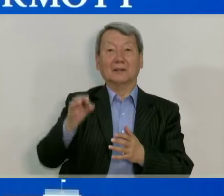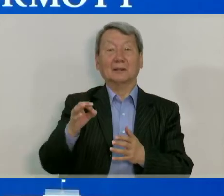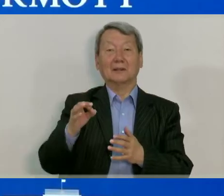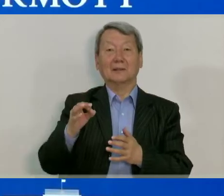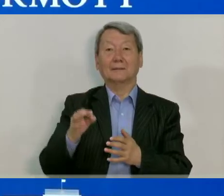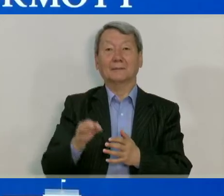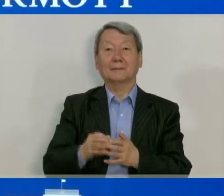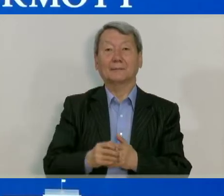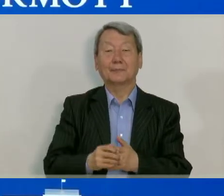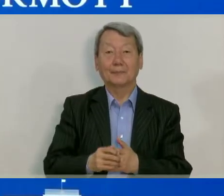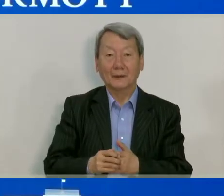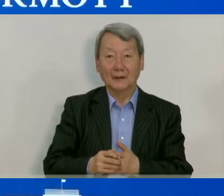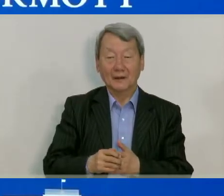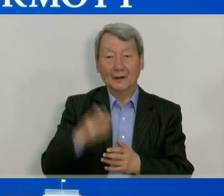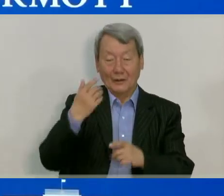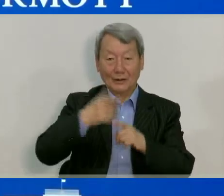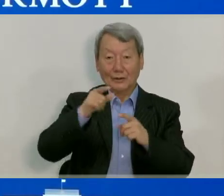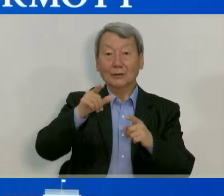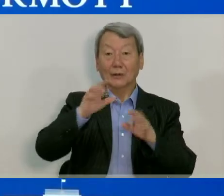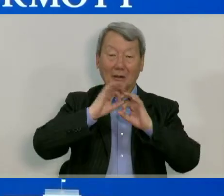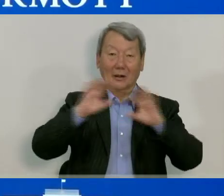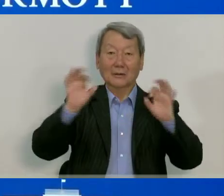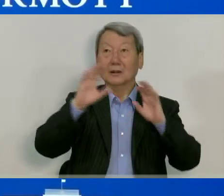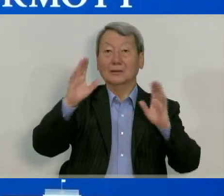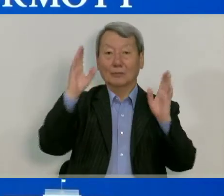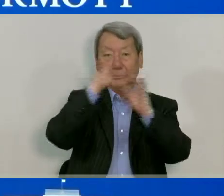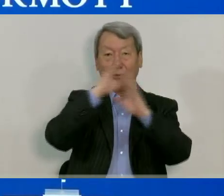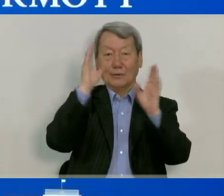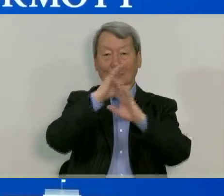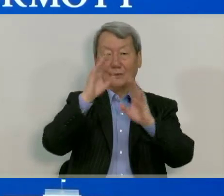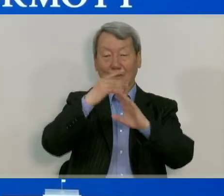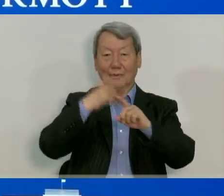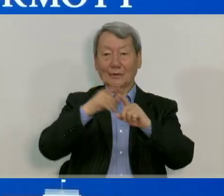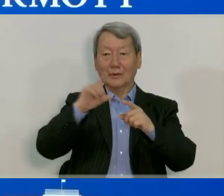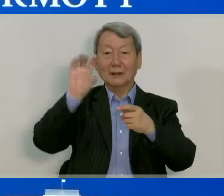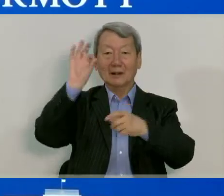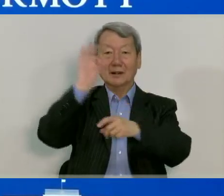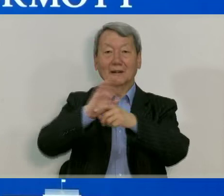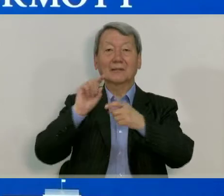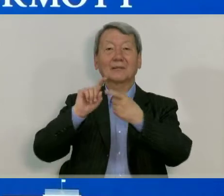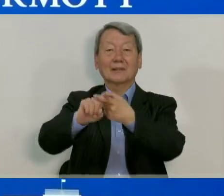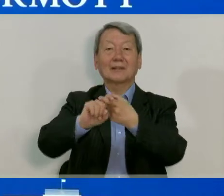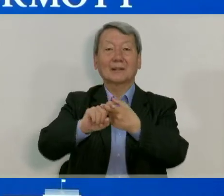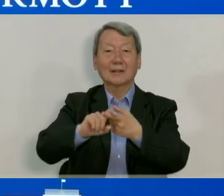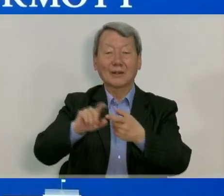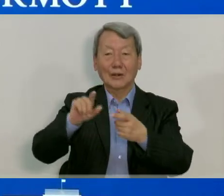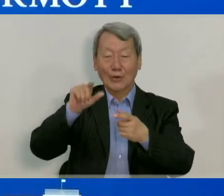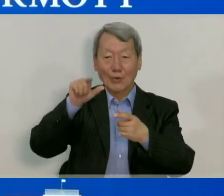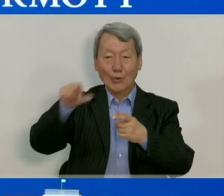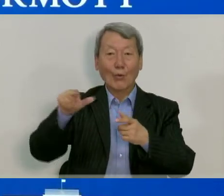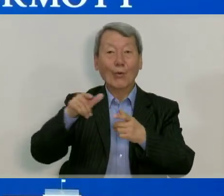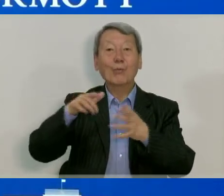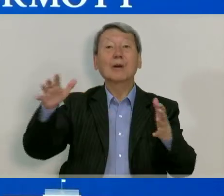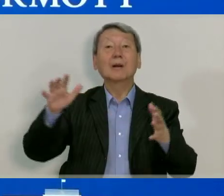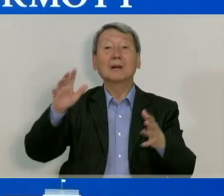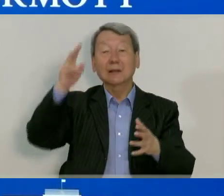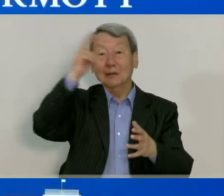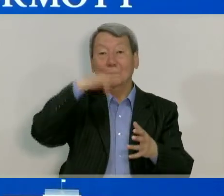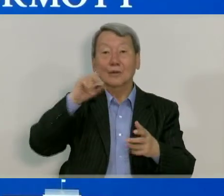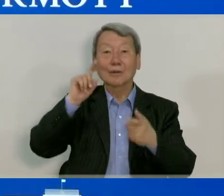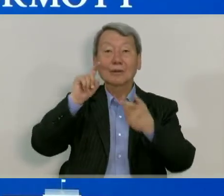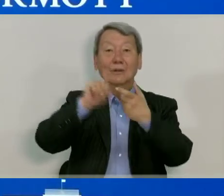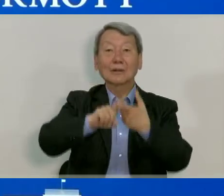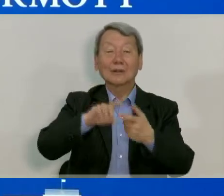5,3%. Вот. Это объясняется природой самого вот этого вируса, которое больше привержено